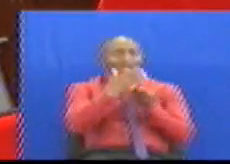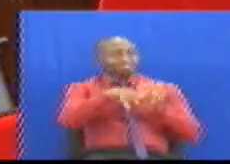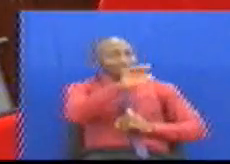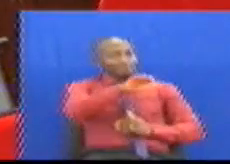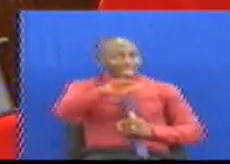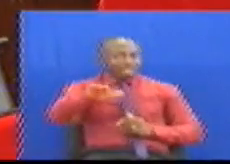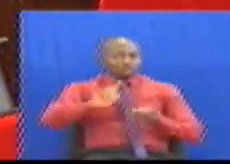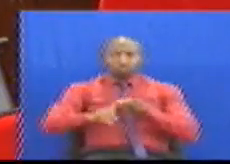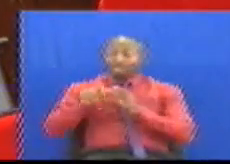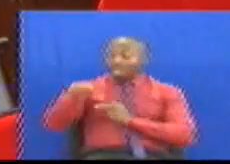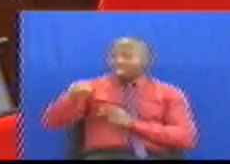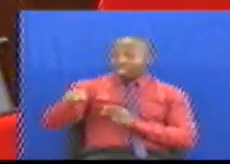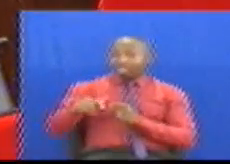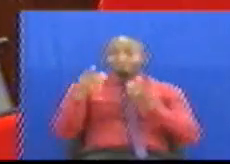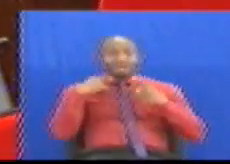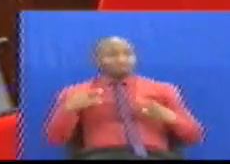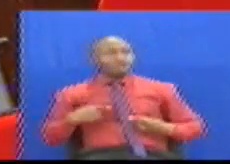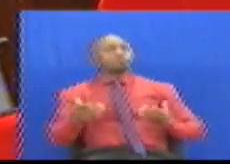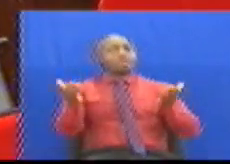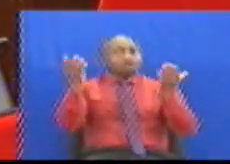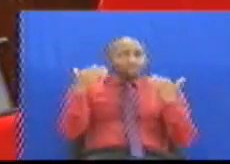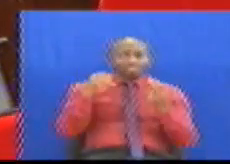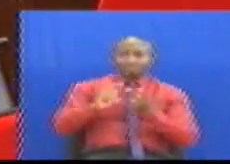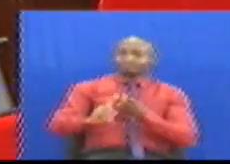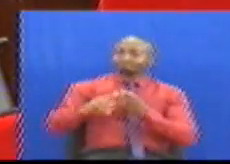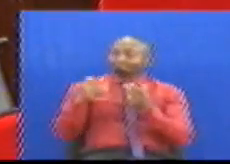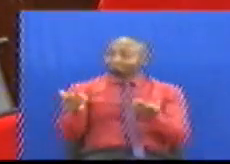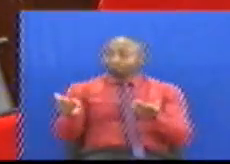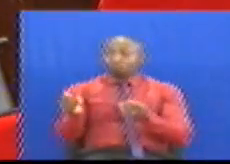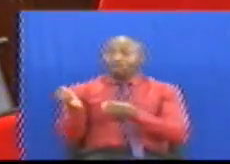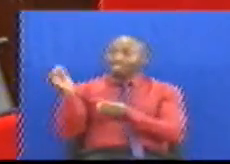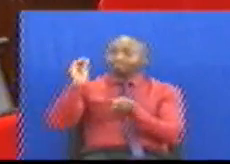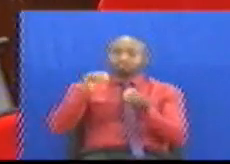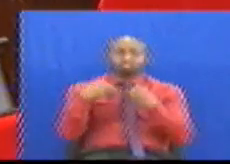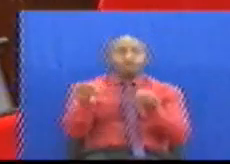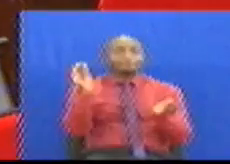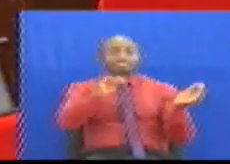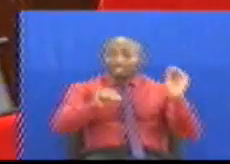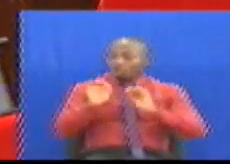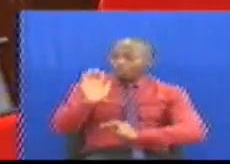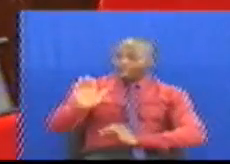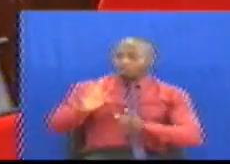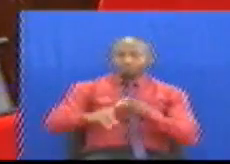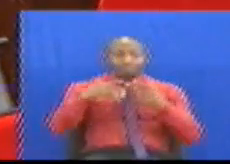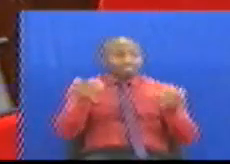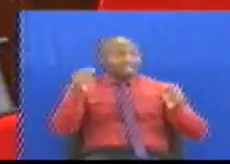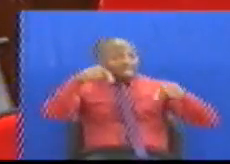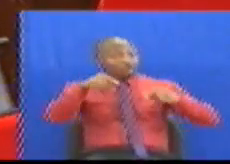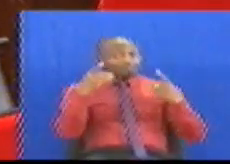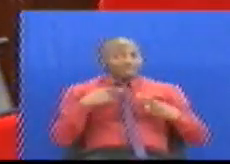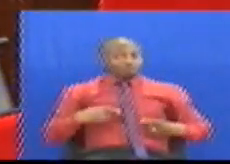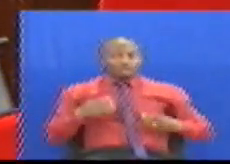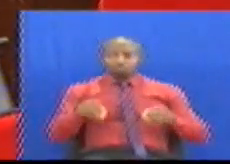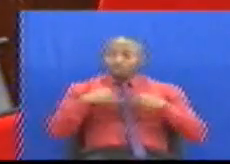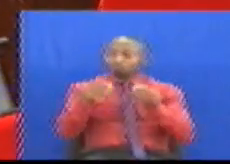ambayo kimsingi madiwani wanaweza weka input zao na zikaheshimiwa. Leo madiwani wakuweka hoja